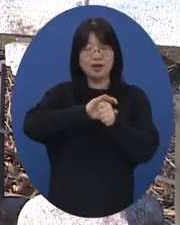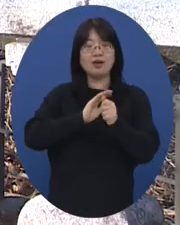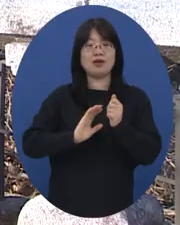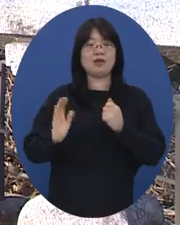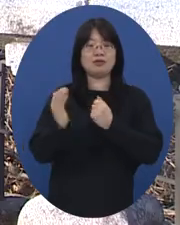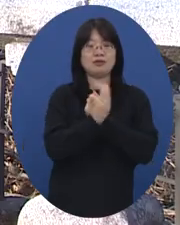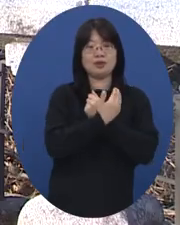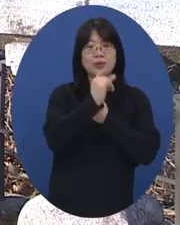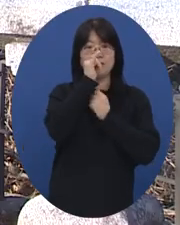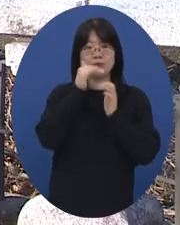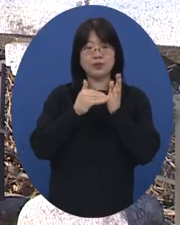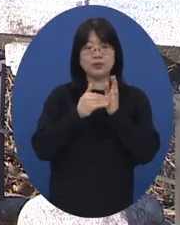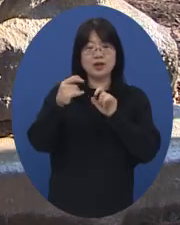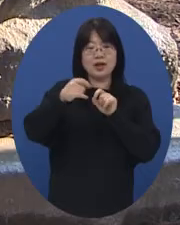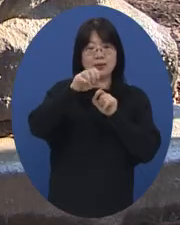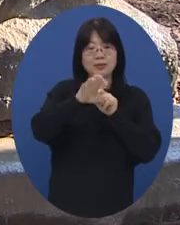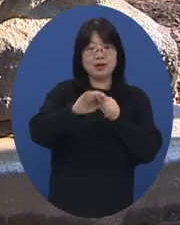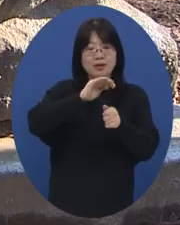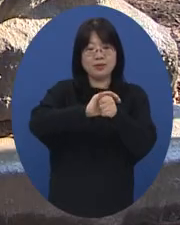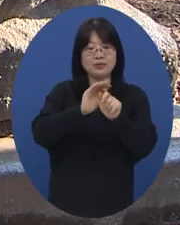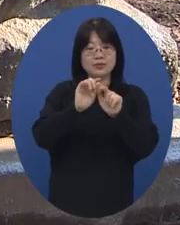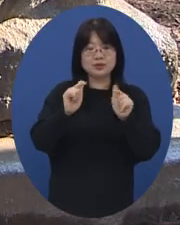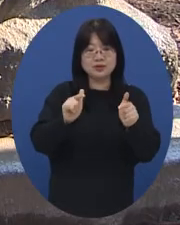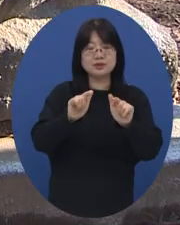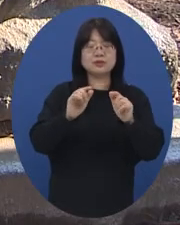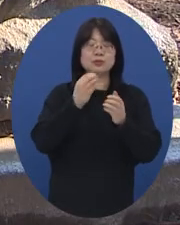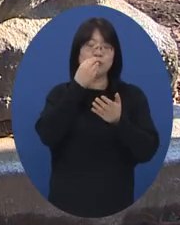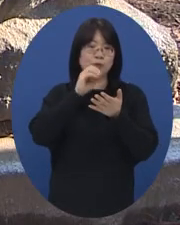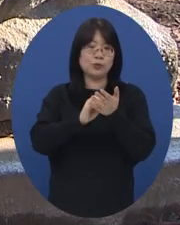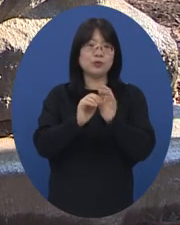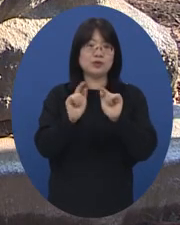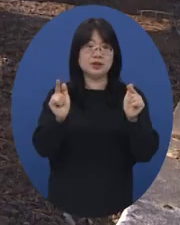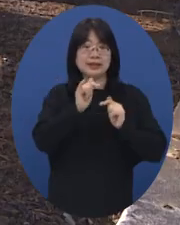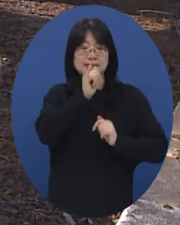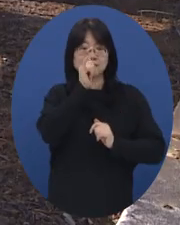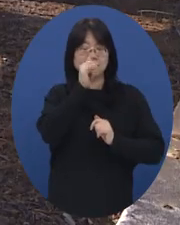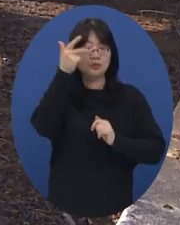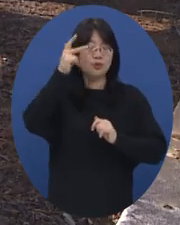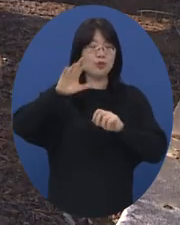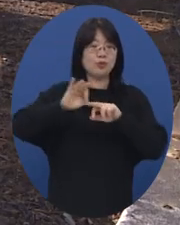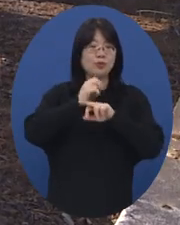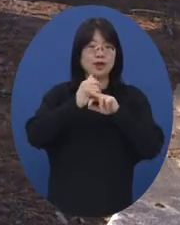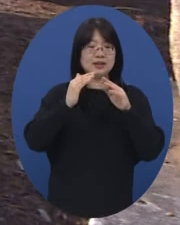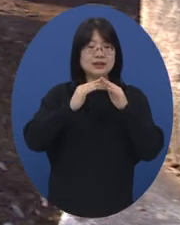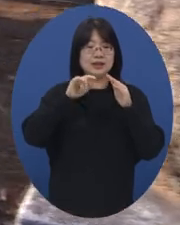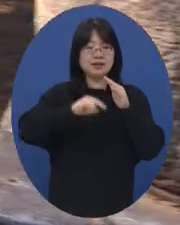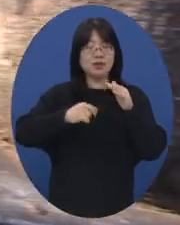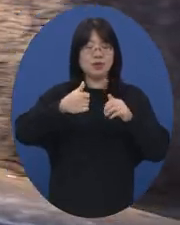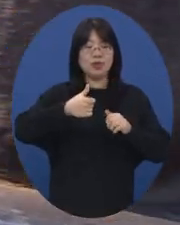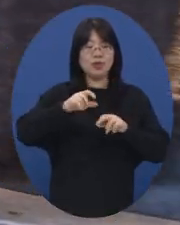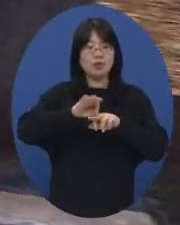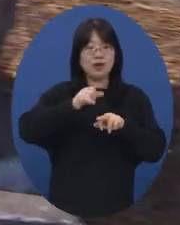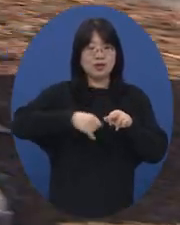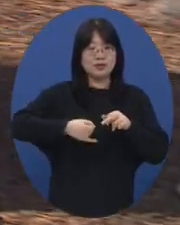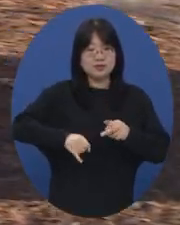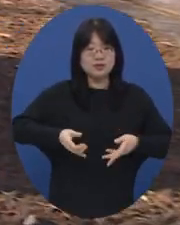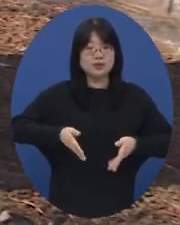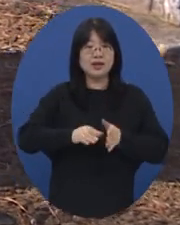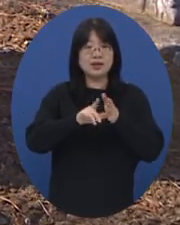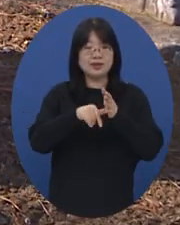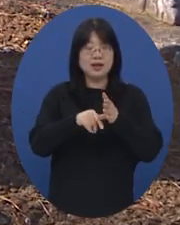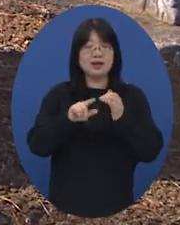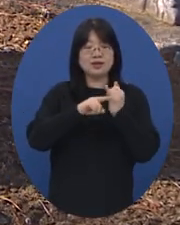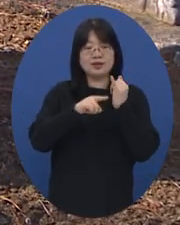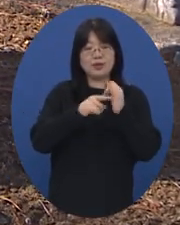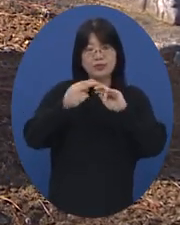서기 둘러싸고 있고 그 앞에는 거북 뜰과 핑 몸돌 등이 있습니다 조선 왕실의 선 왕자나 공주 옴 추가해야 할 때